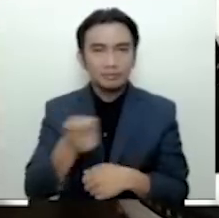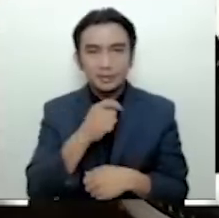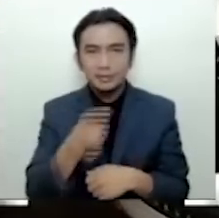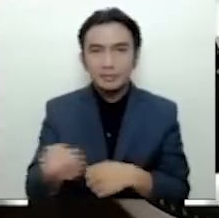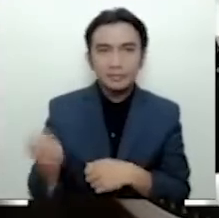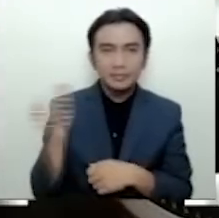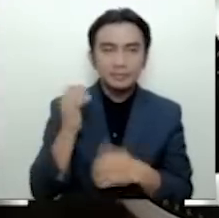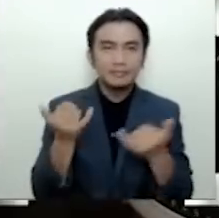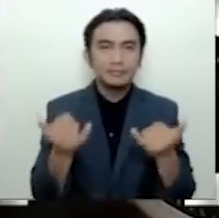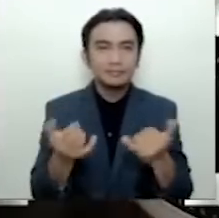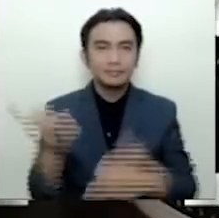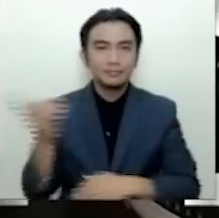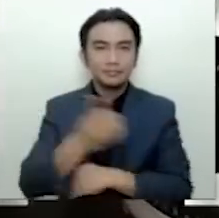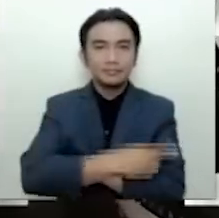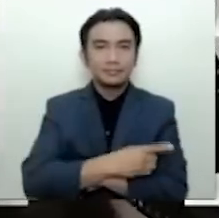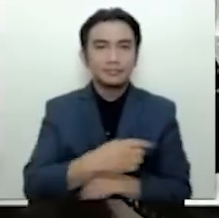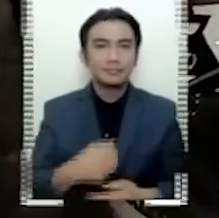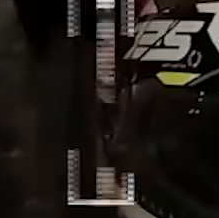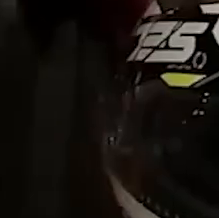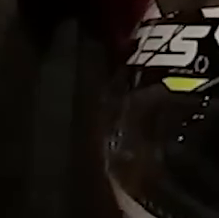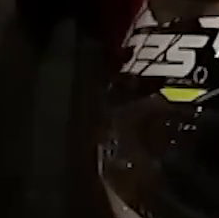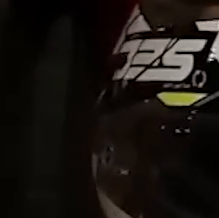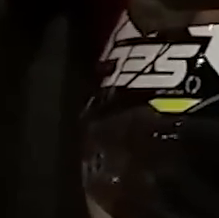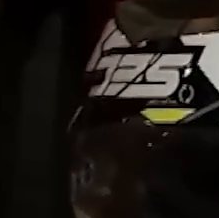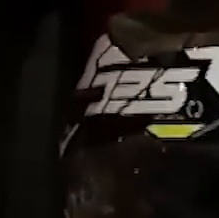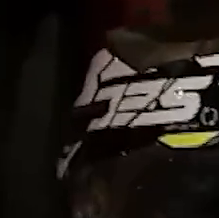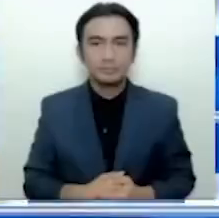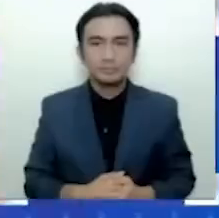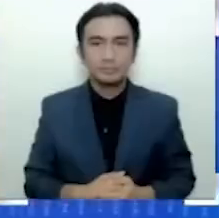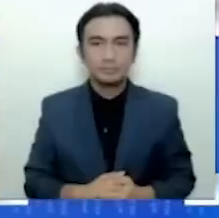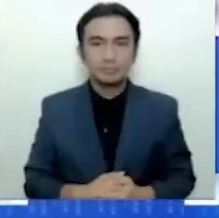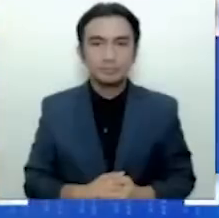Integrated News, Jamie Santos ang inyong saksi.